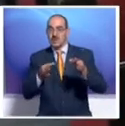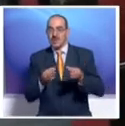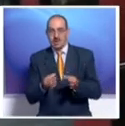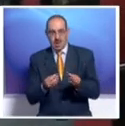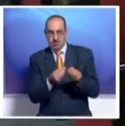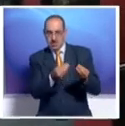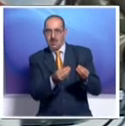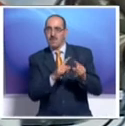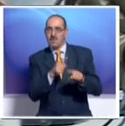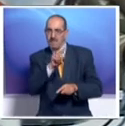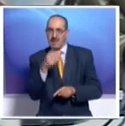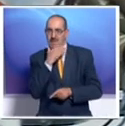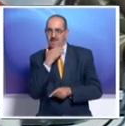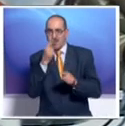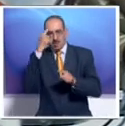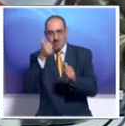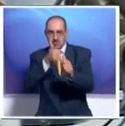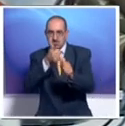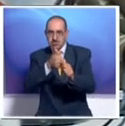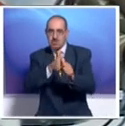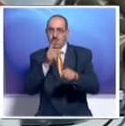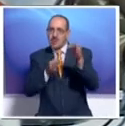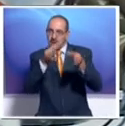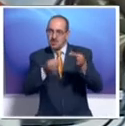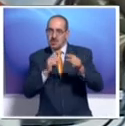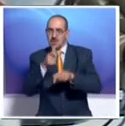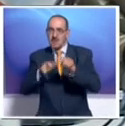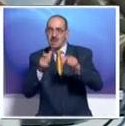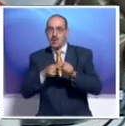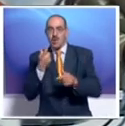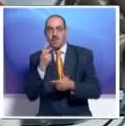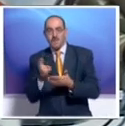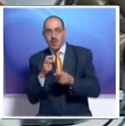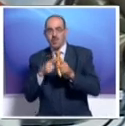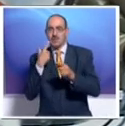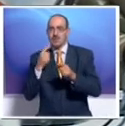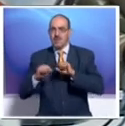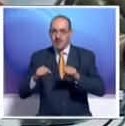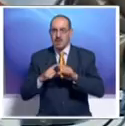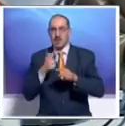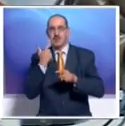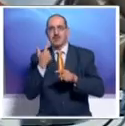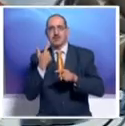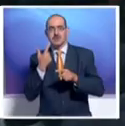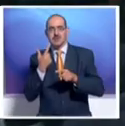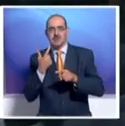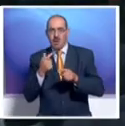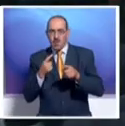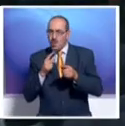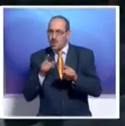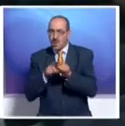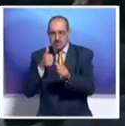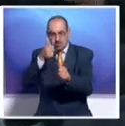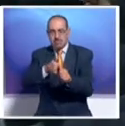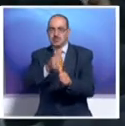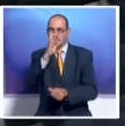المعنية أن تسرع في وتيرة معالجة مختلف القضايا متعلقة باستفادة بعض